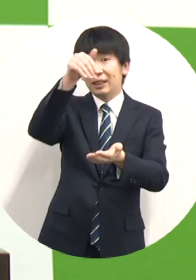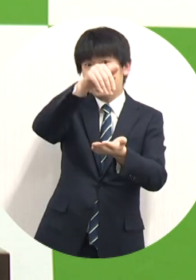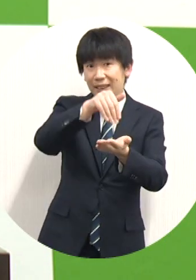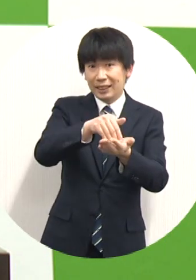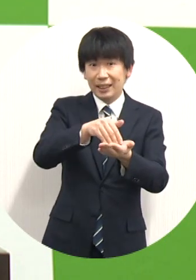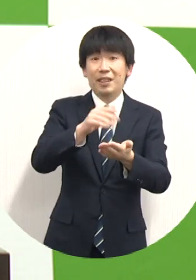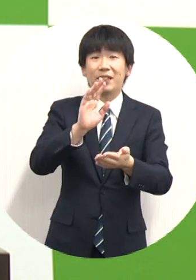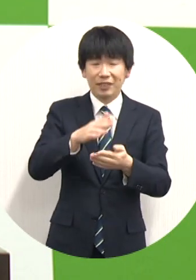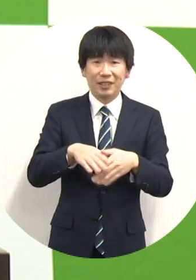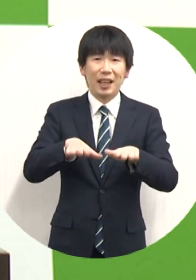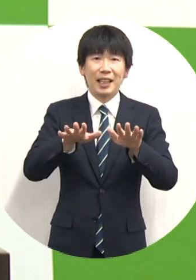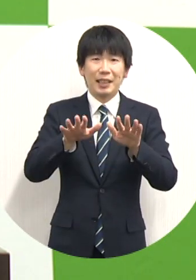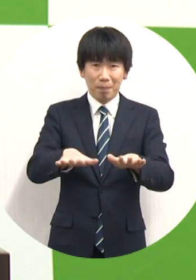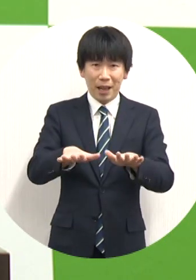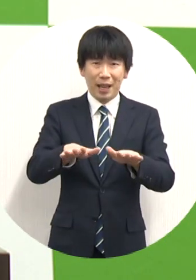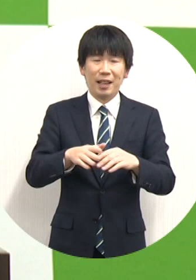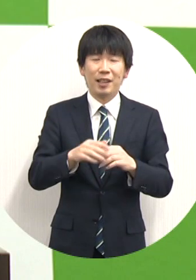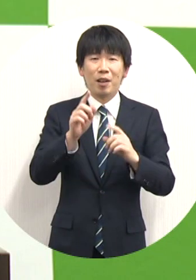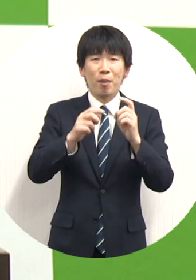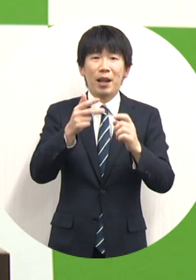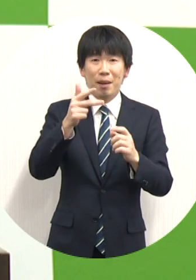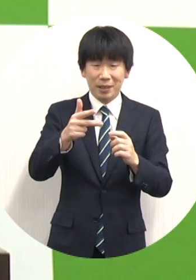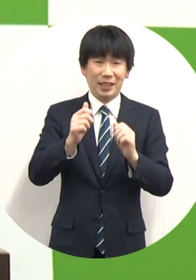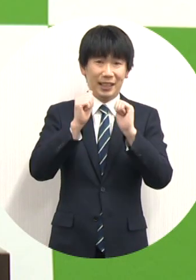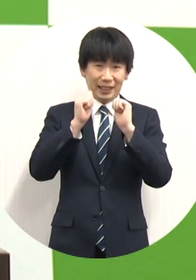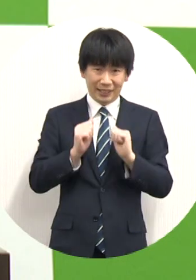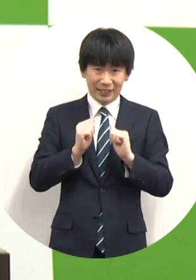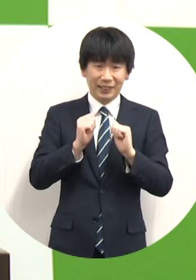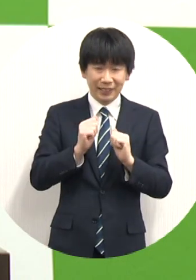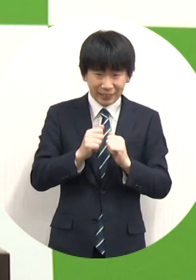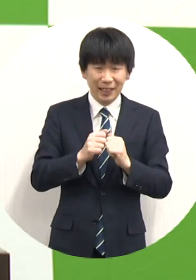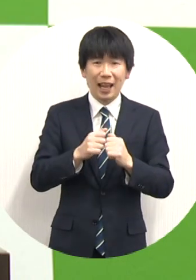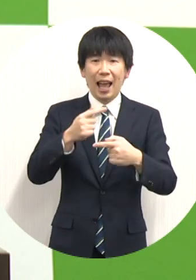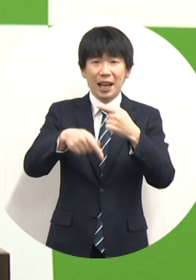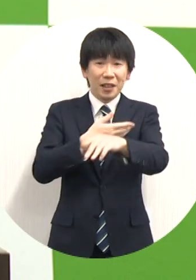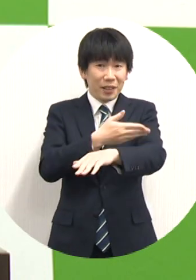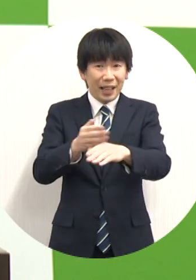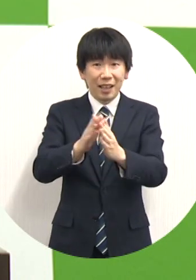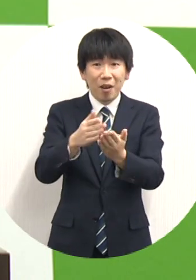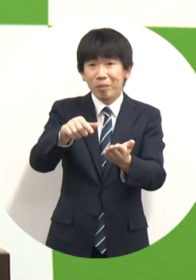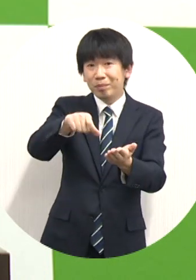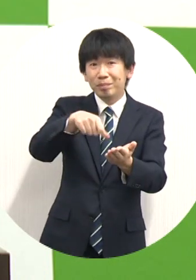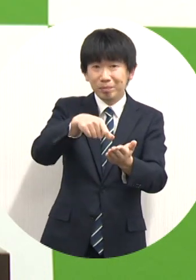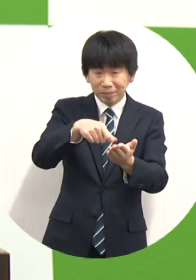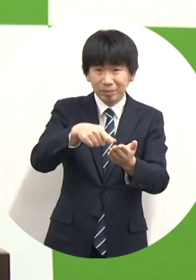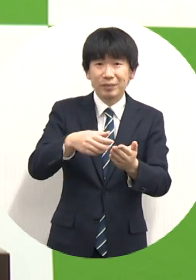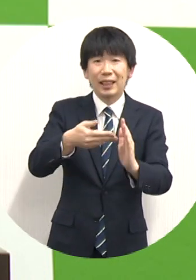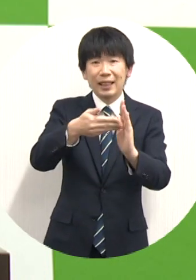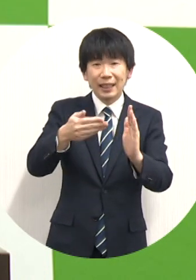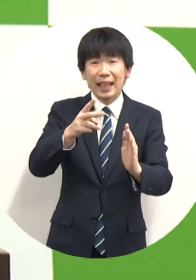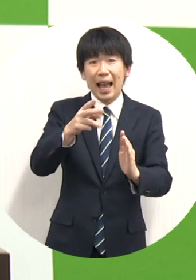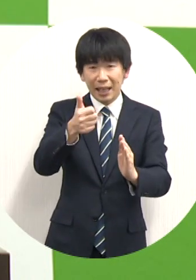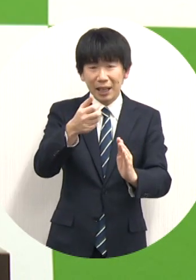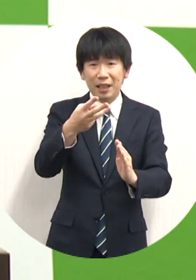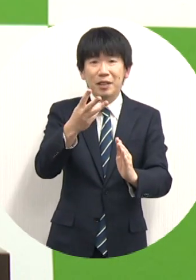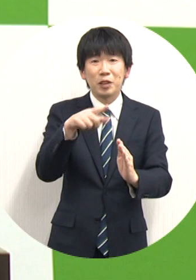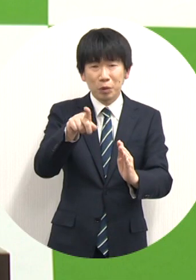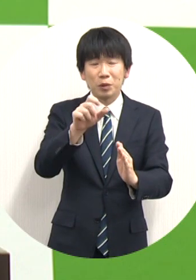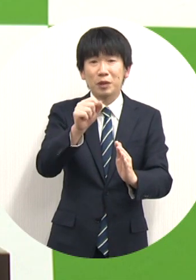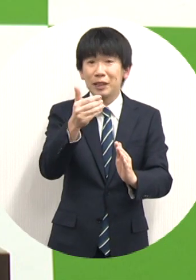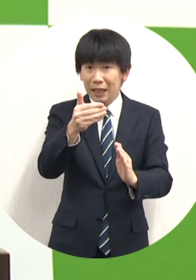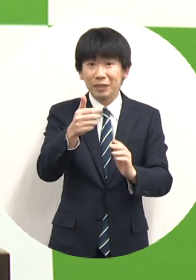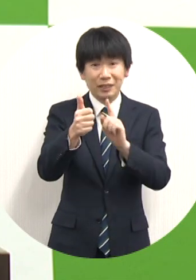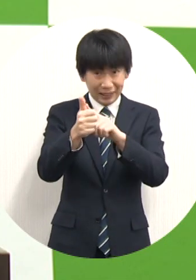現在蕨市在住で客文化であるikea た秀作さんが脚本を